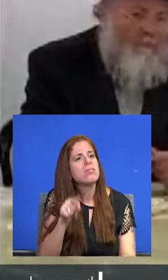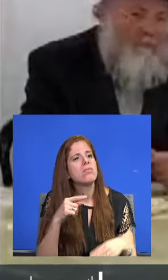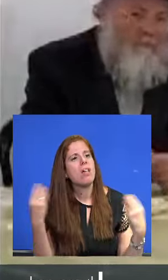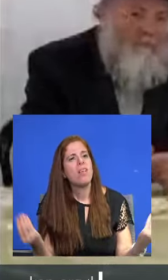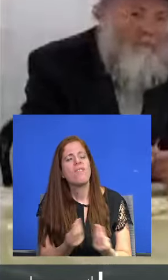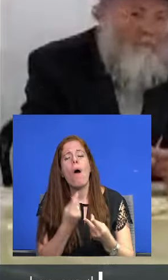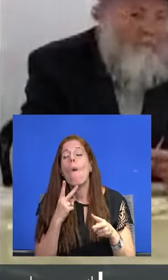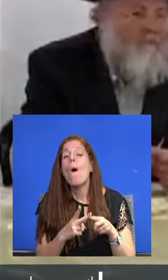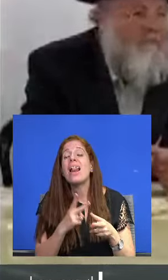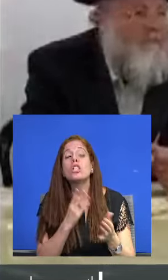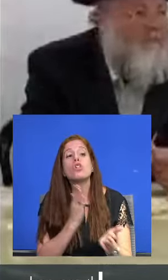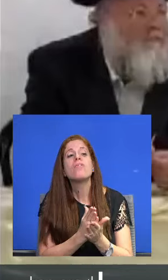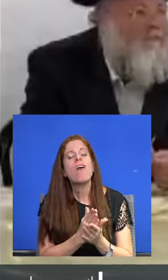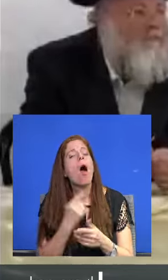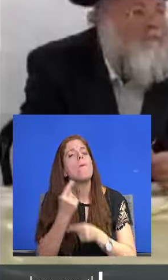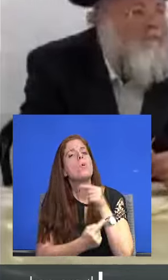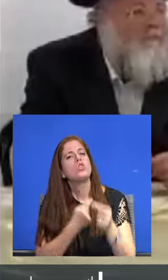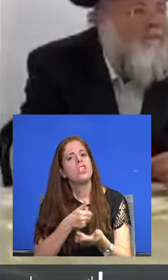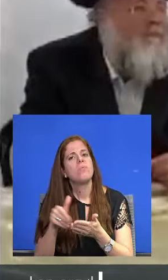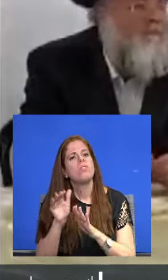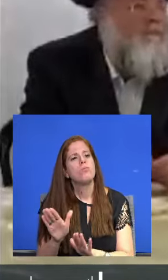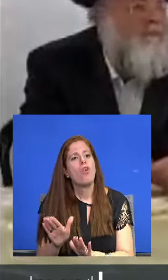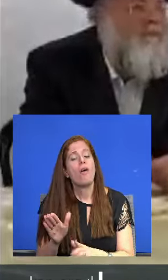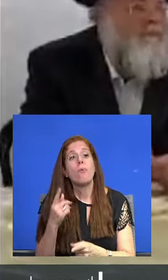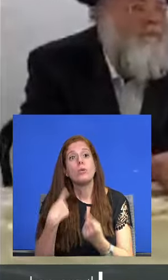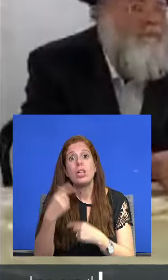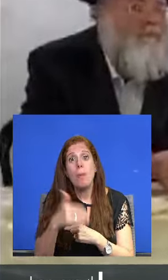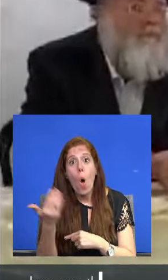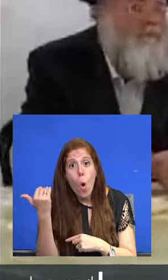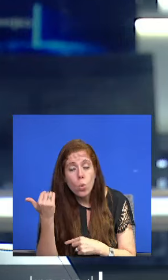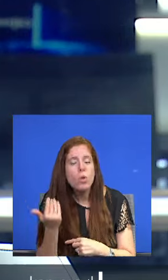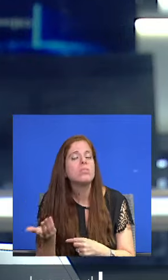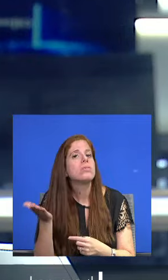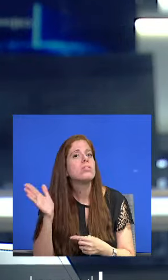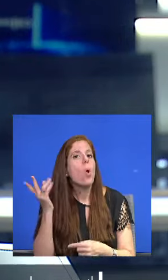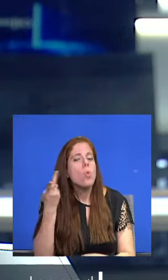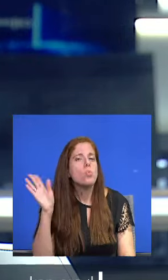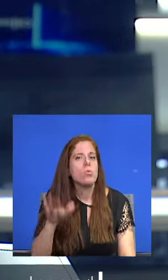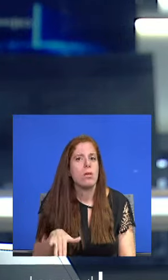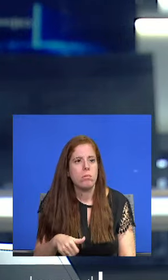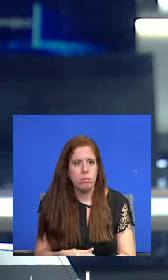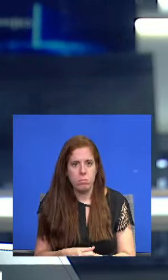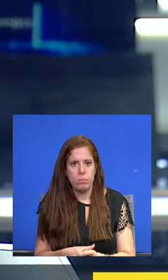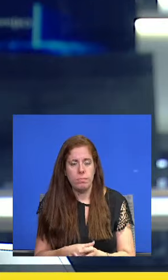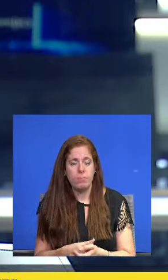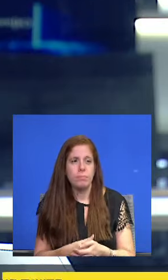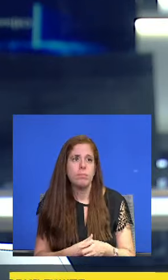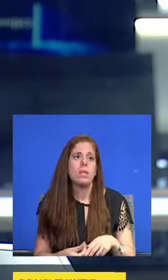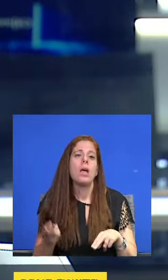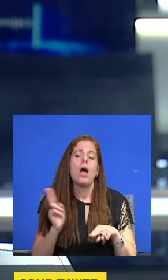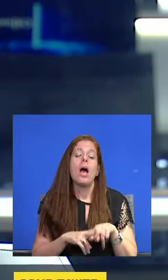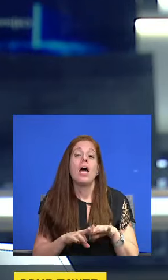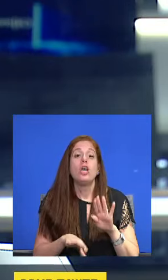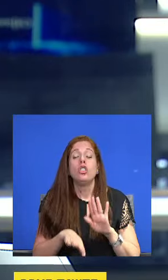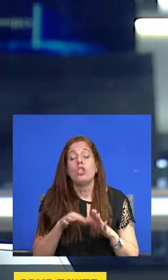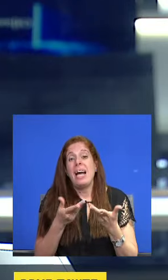חולני שכבר נמשך הרבה שנים, ובשנים האחרונות זה עוד פחות לגיטימי. אחרי שחשפנו כאן אתמול